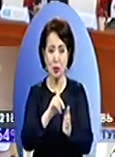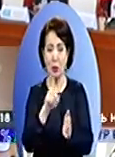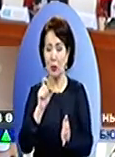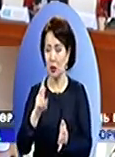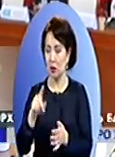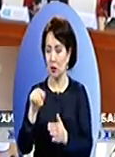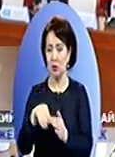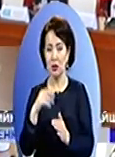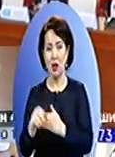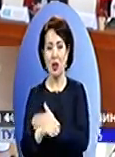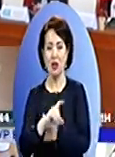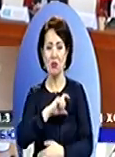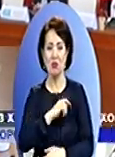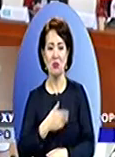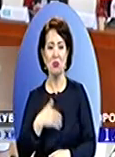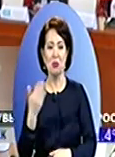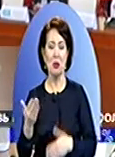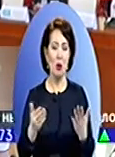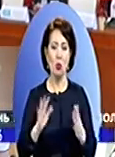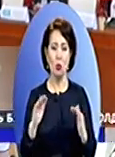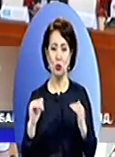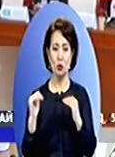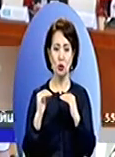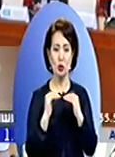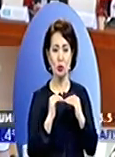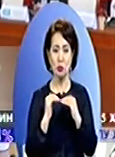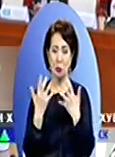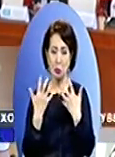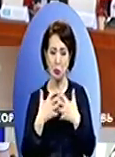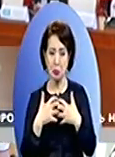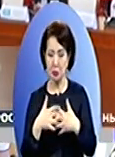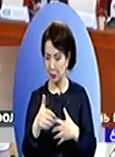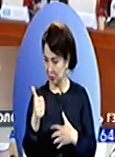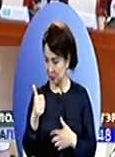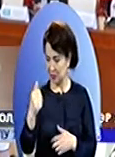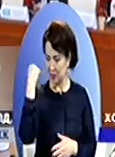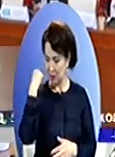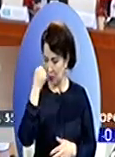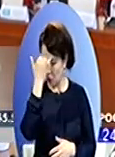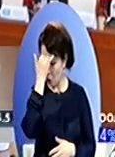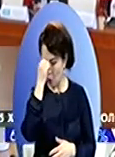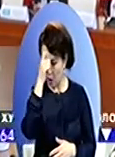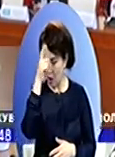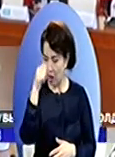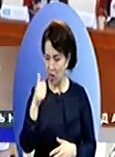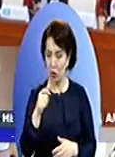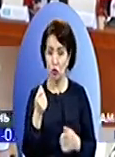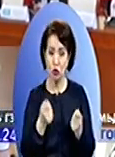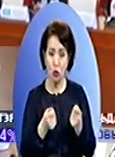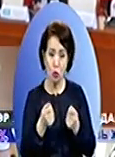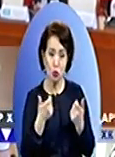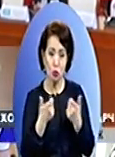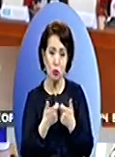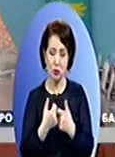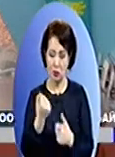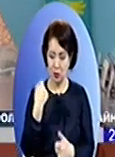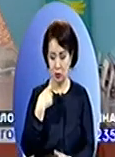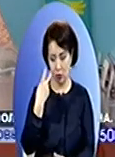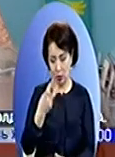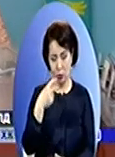нь давуу өрх болохгүй тэнцвэртэй байдлаар зохицуулт хийж чадж байгаа нь үнээр бас ухаалаг ийм шийдвэр гаргаж ухаалаг зохицуулт хийж явж байгаа гэж би бодож